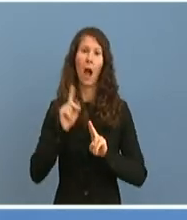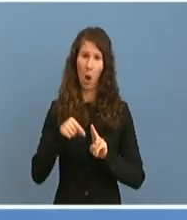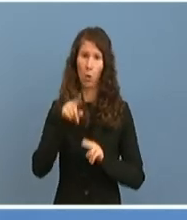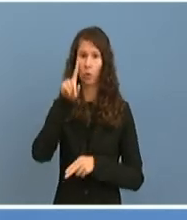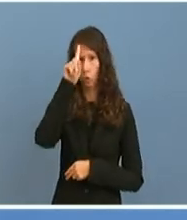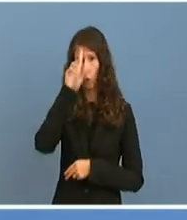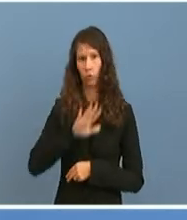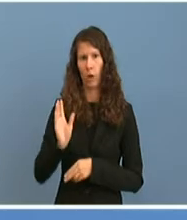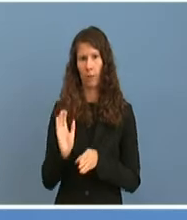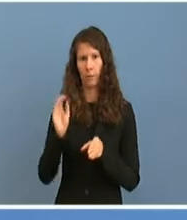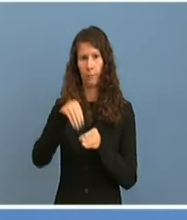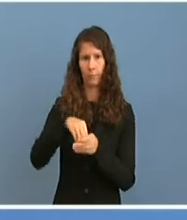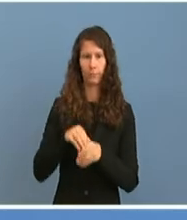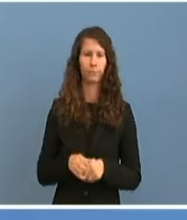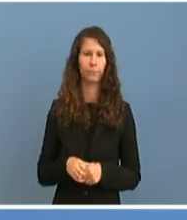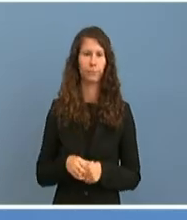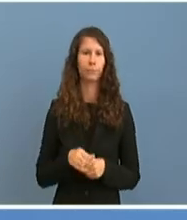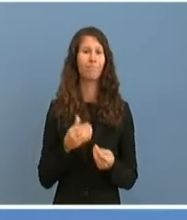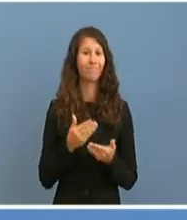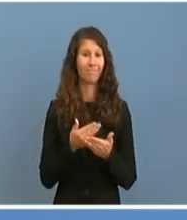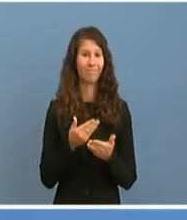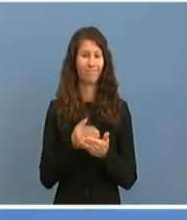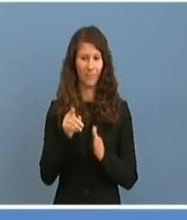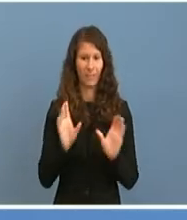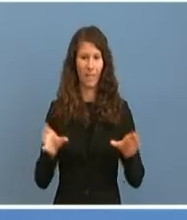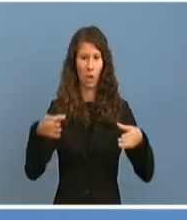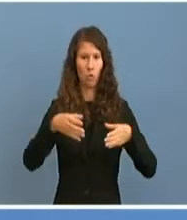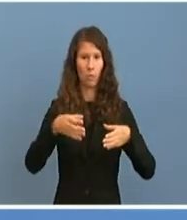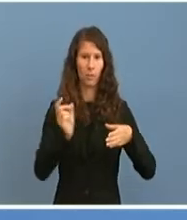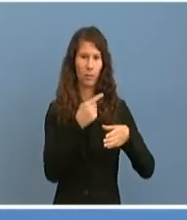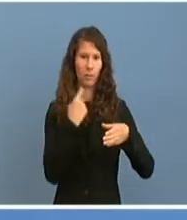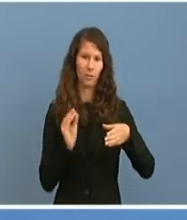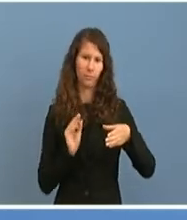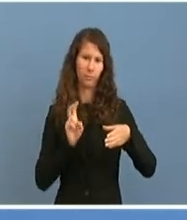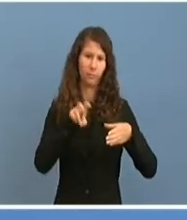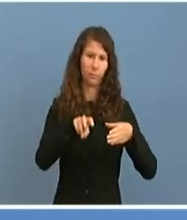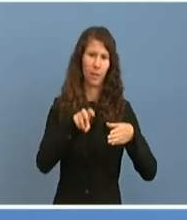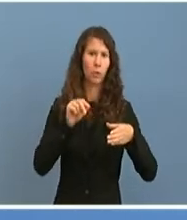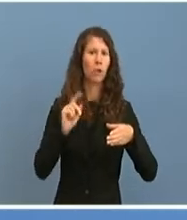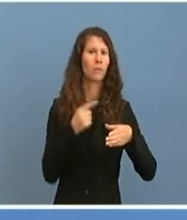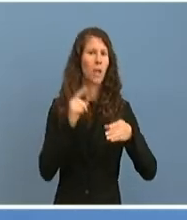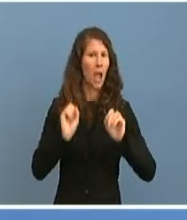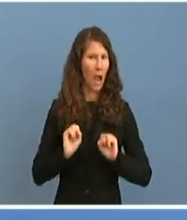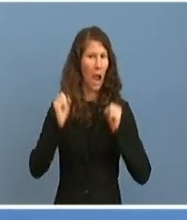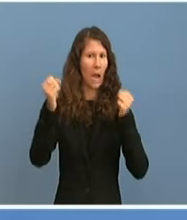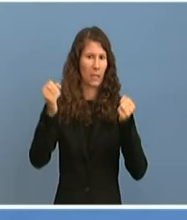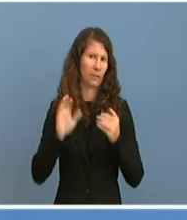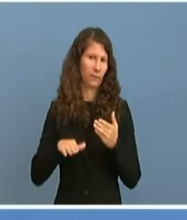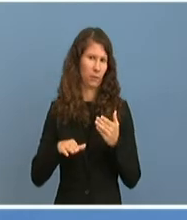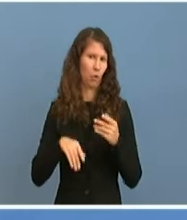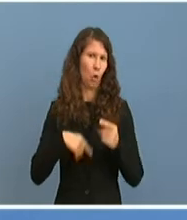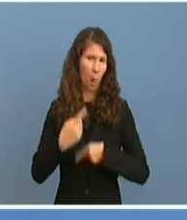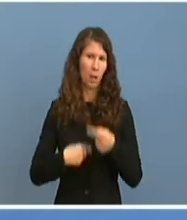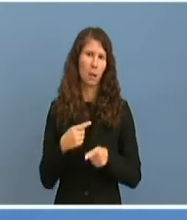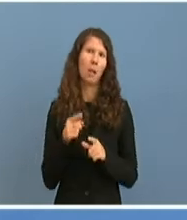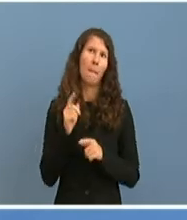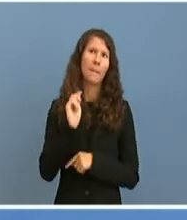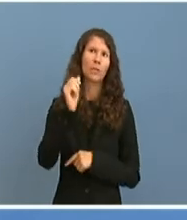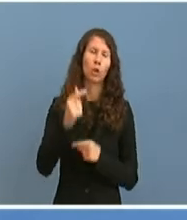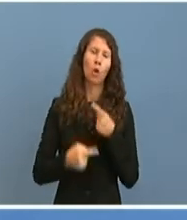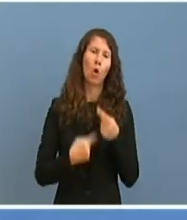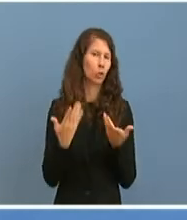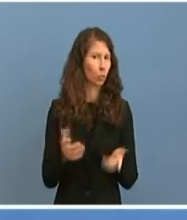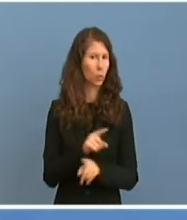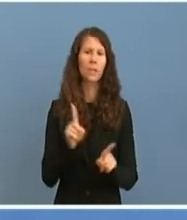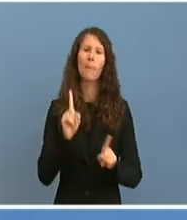als permanentes Mitglied dieser Gruppe haben wir natürlich eine aktive Rolle. Ich glaube, keine besondere Rolle, aber wir haben eine aktive Rolle in